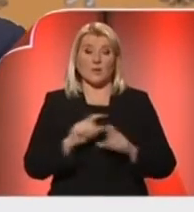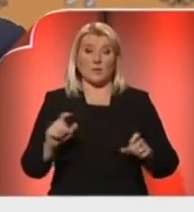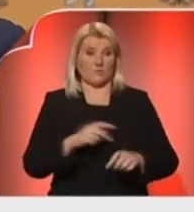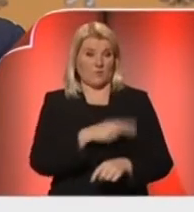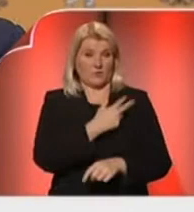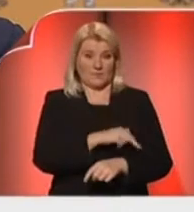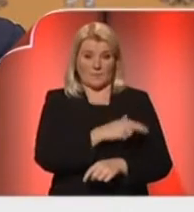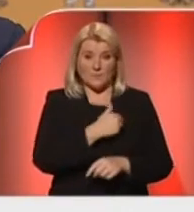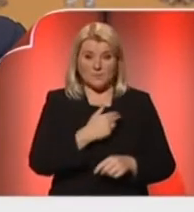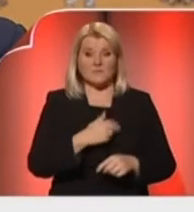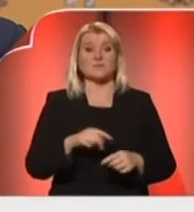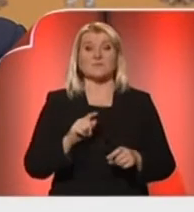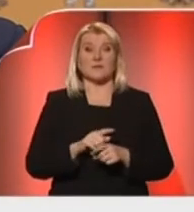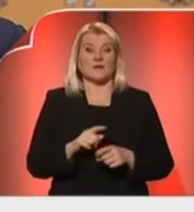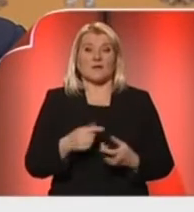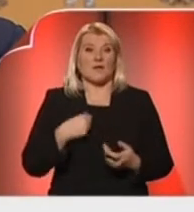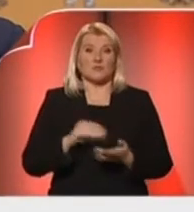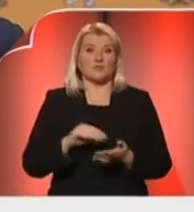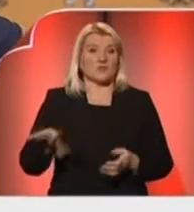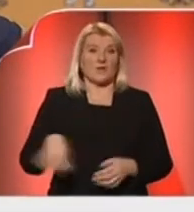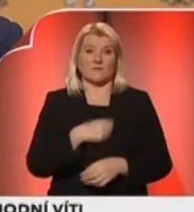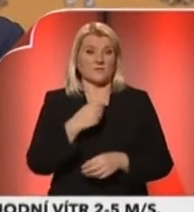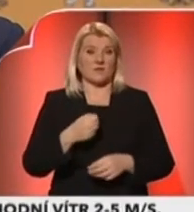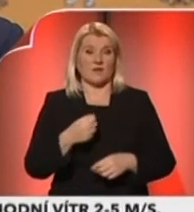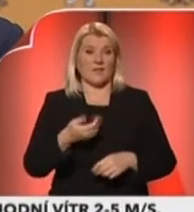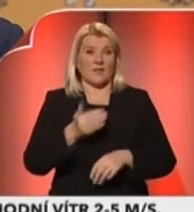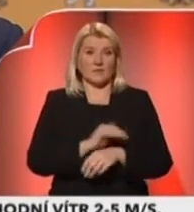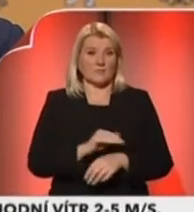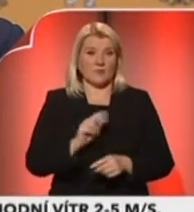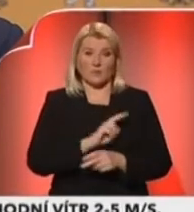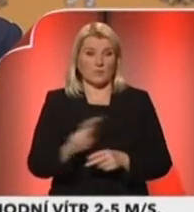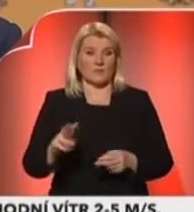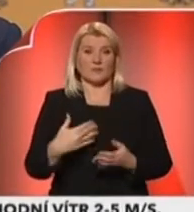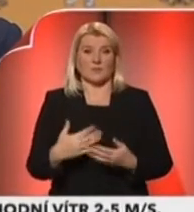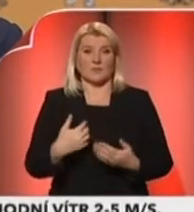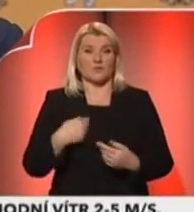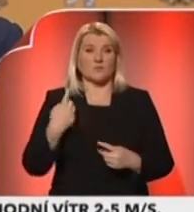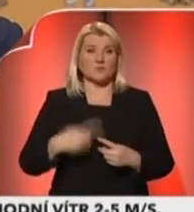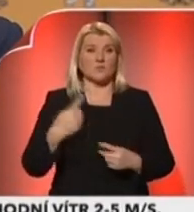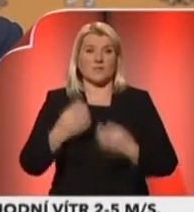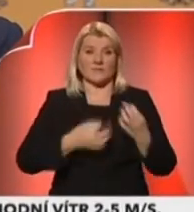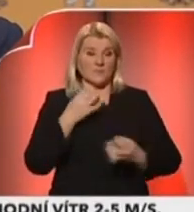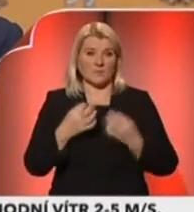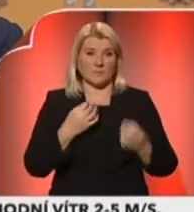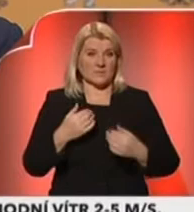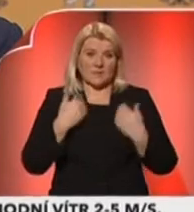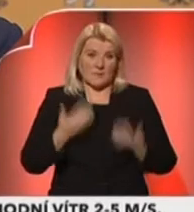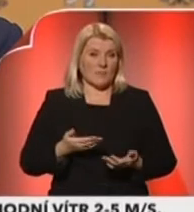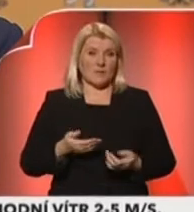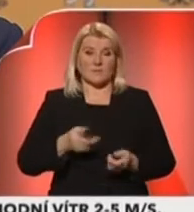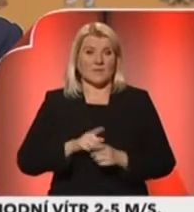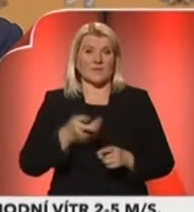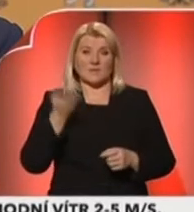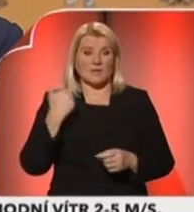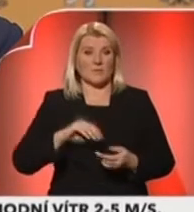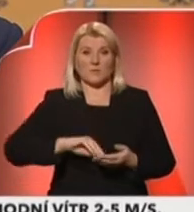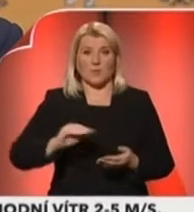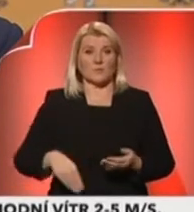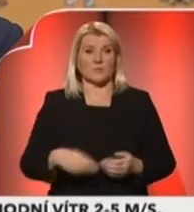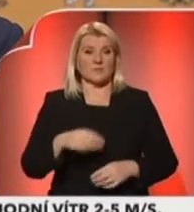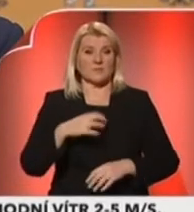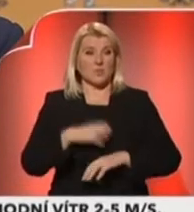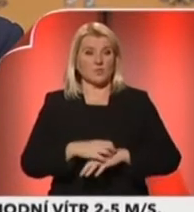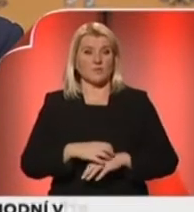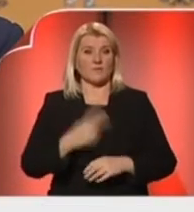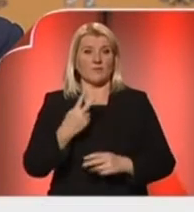já vím, a ještě jsem nepřevzal funkci hejtmana, takže nemusím přesné informace, nepodepsali smlouvy s VZP a